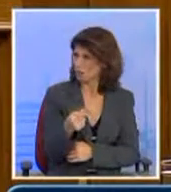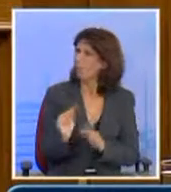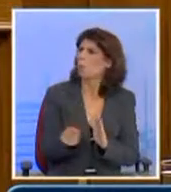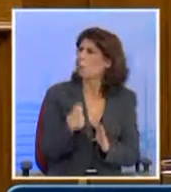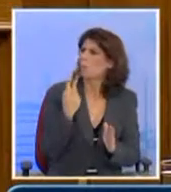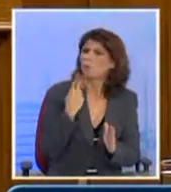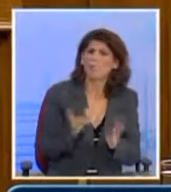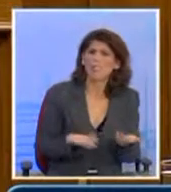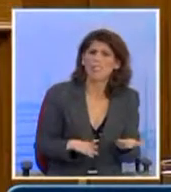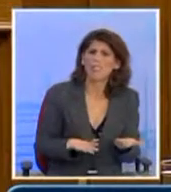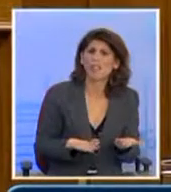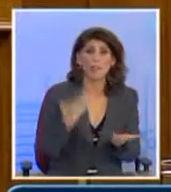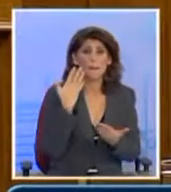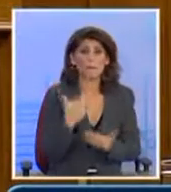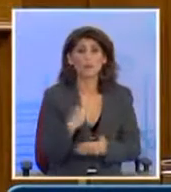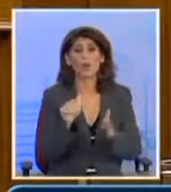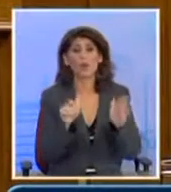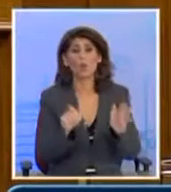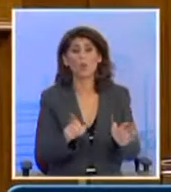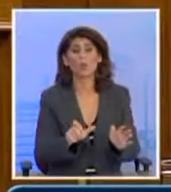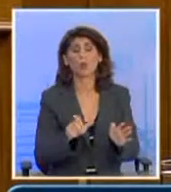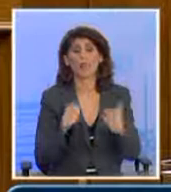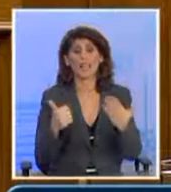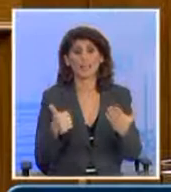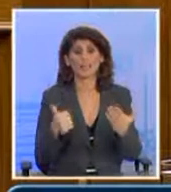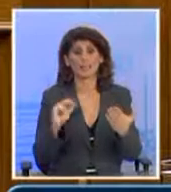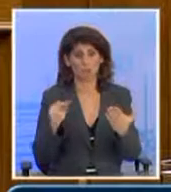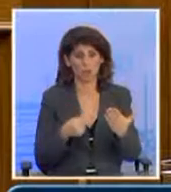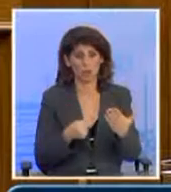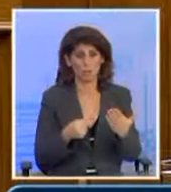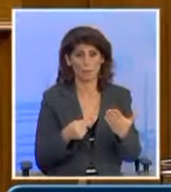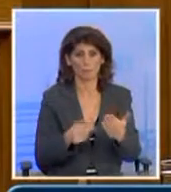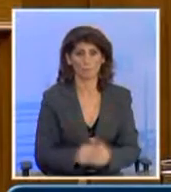το είδατε αυτό? Είναι 586 ευρώ και αν τον ανάγουμε...